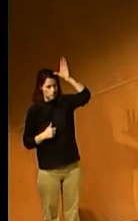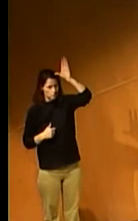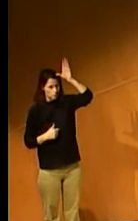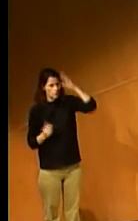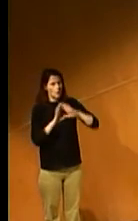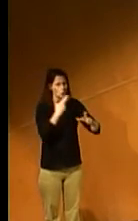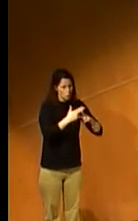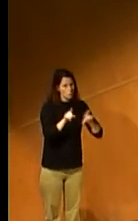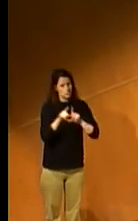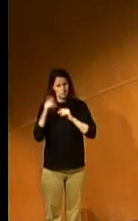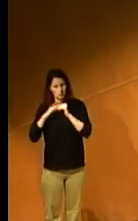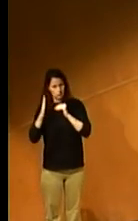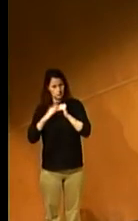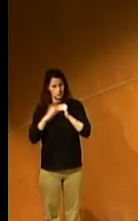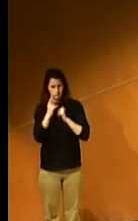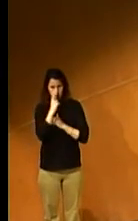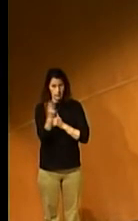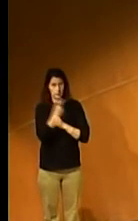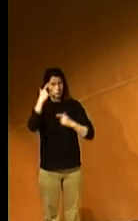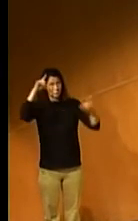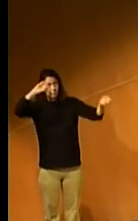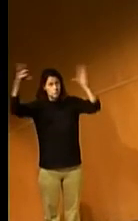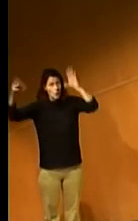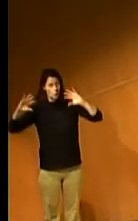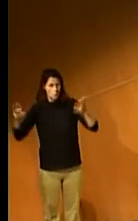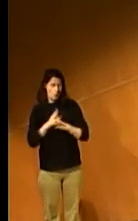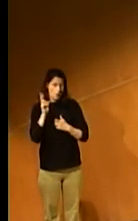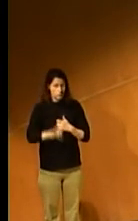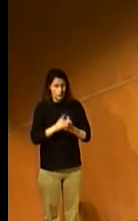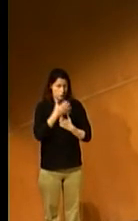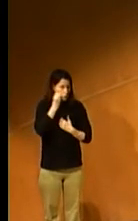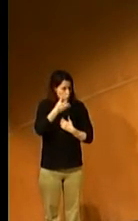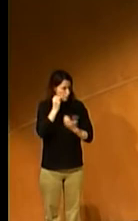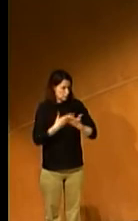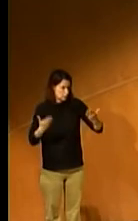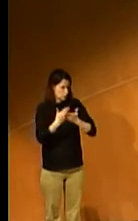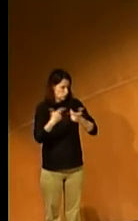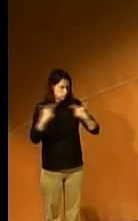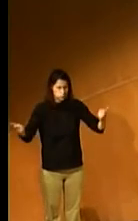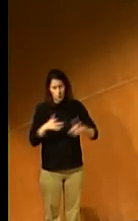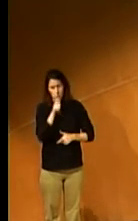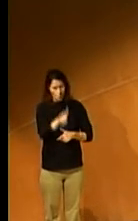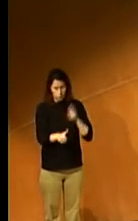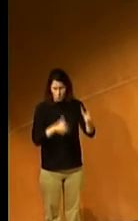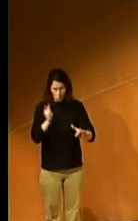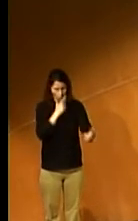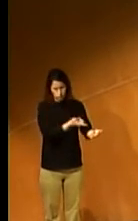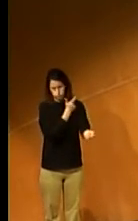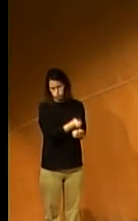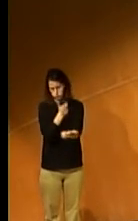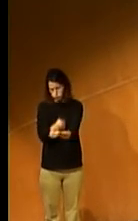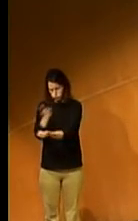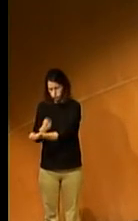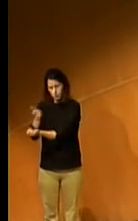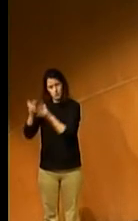que ce terme aujourd'hui est utilisé un peu à toutes les sauces et il est sans doute important de